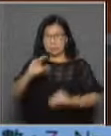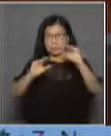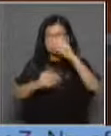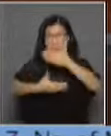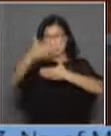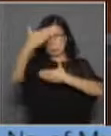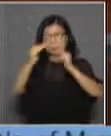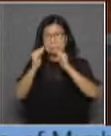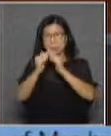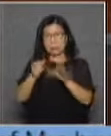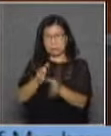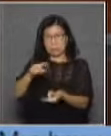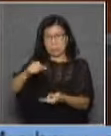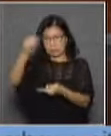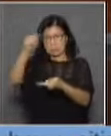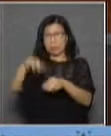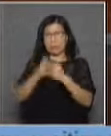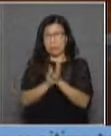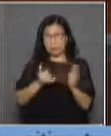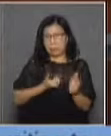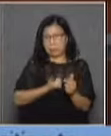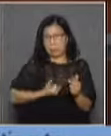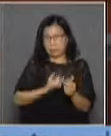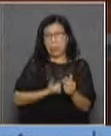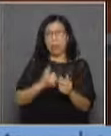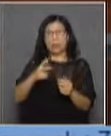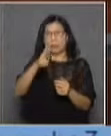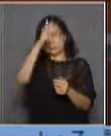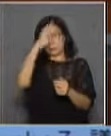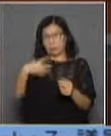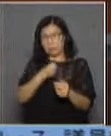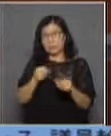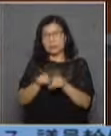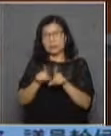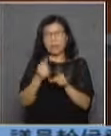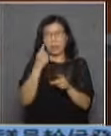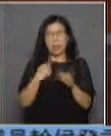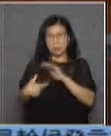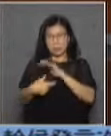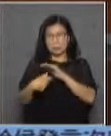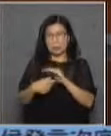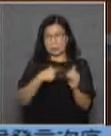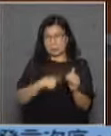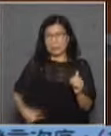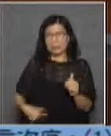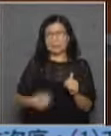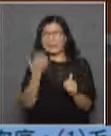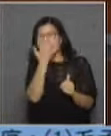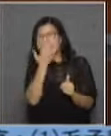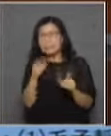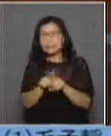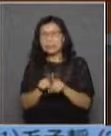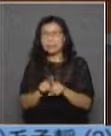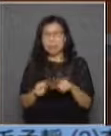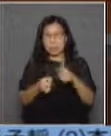有乜你又唔怀疑有关嘅人士、啲权贵本身又系贪腐啊？啲议员嘅亲属又系某啲